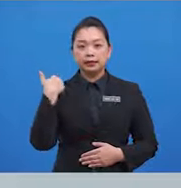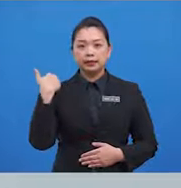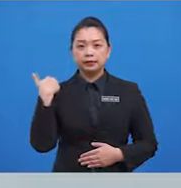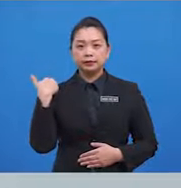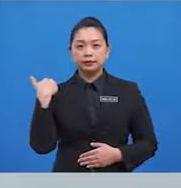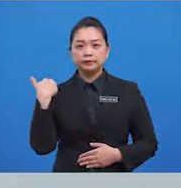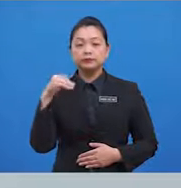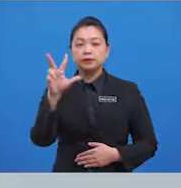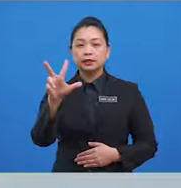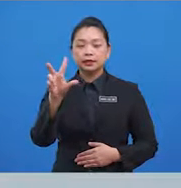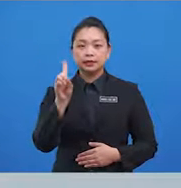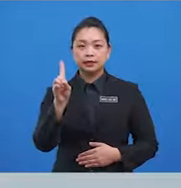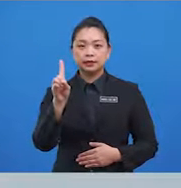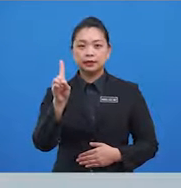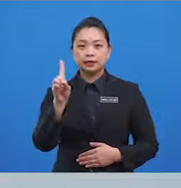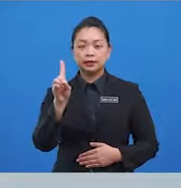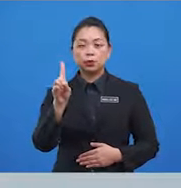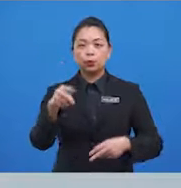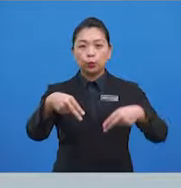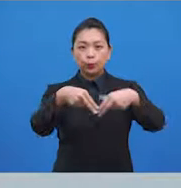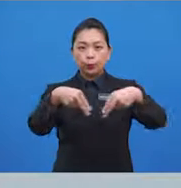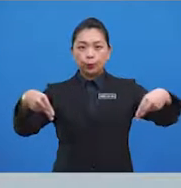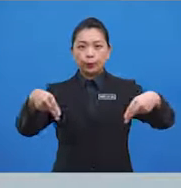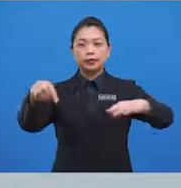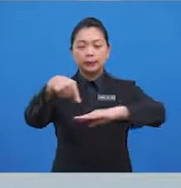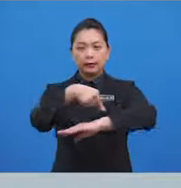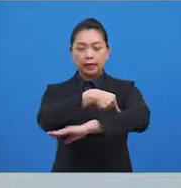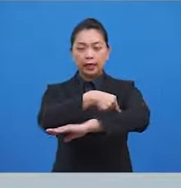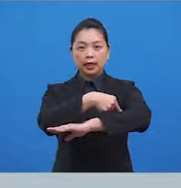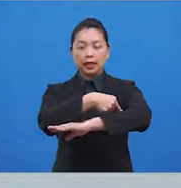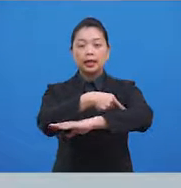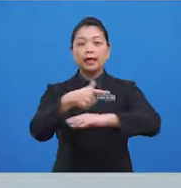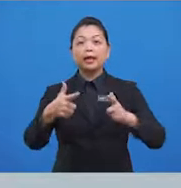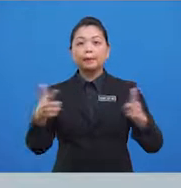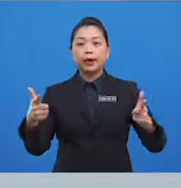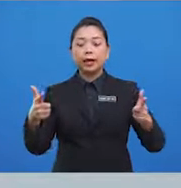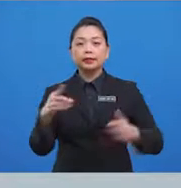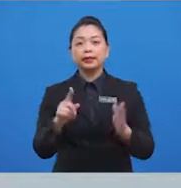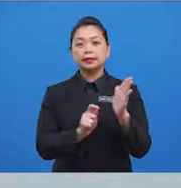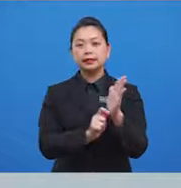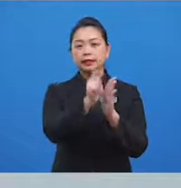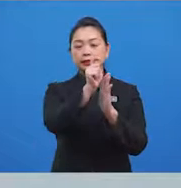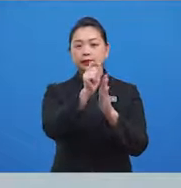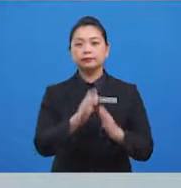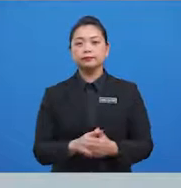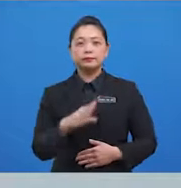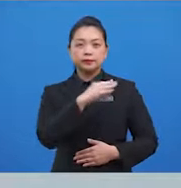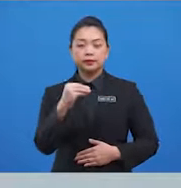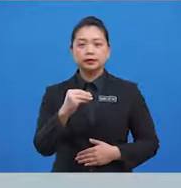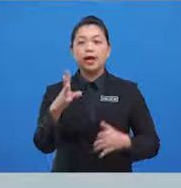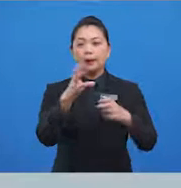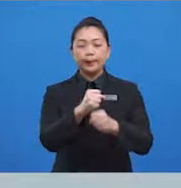Mengandungi 3 dimensi iaitu ukuran panjang, lebar dan tinggi.